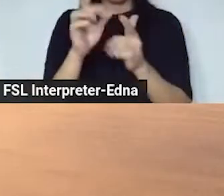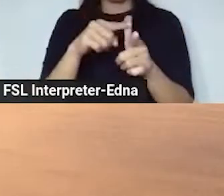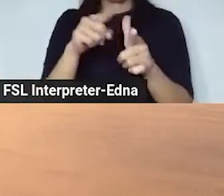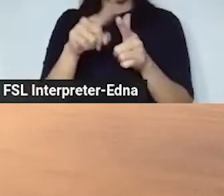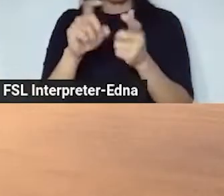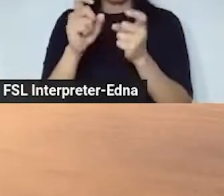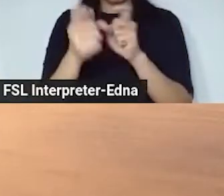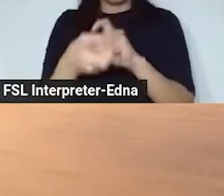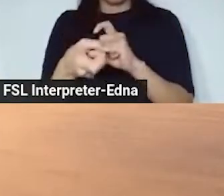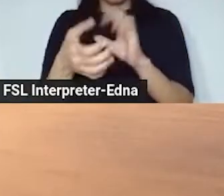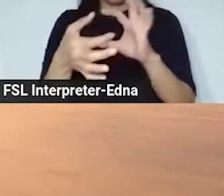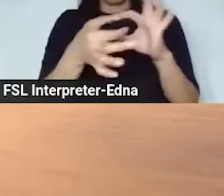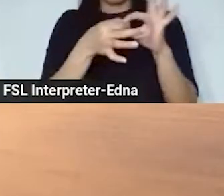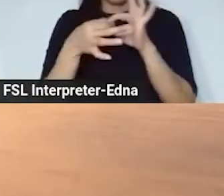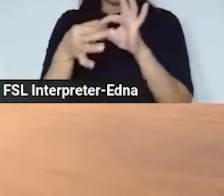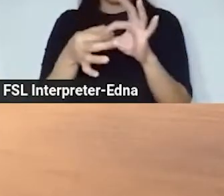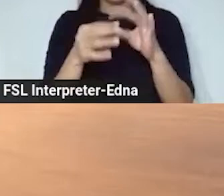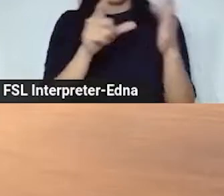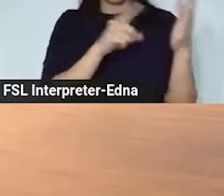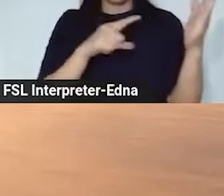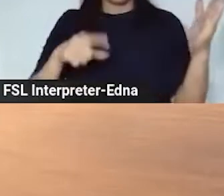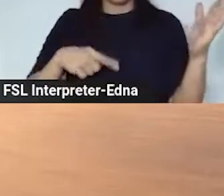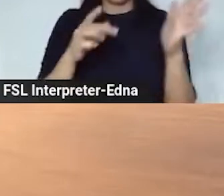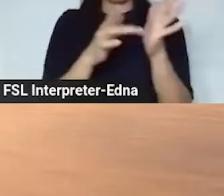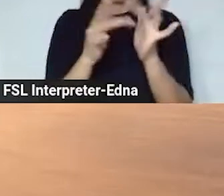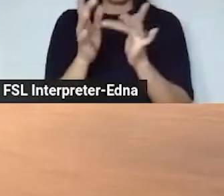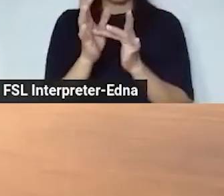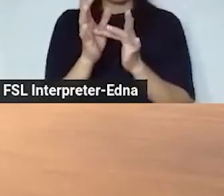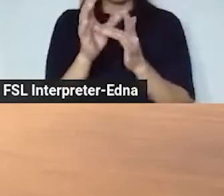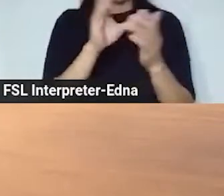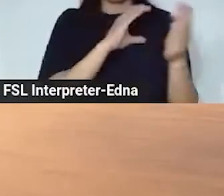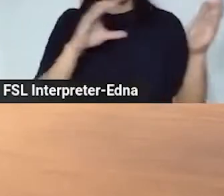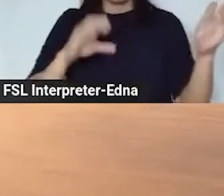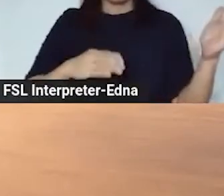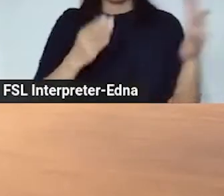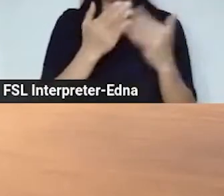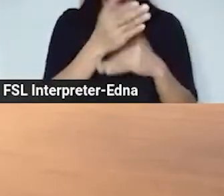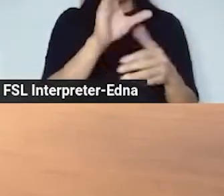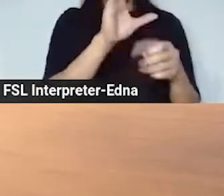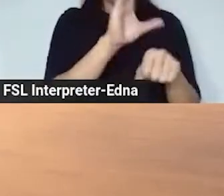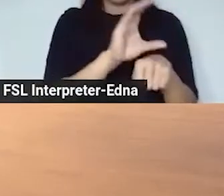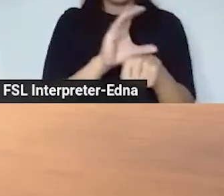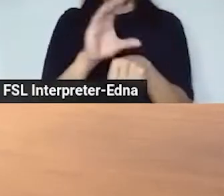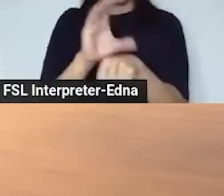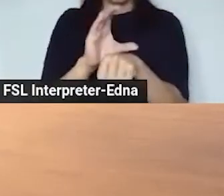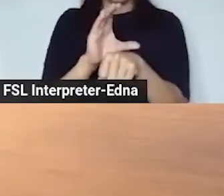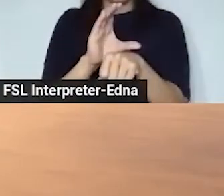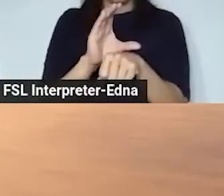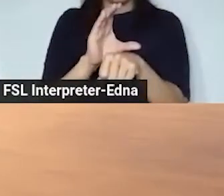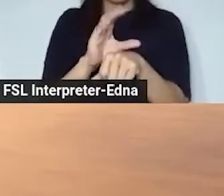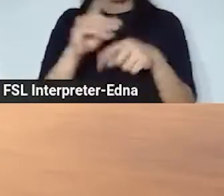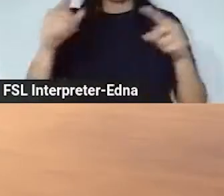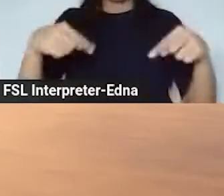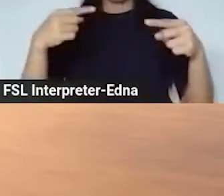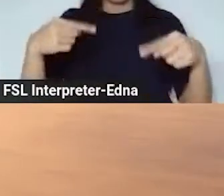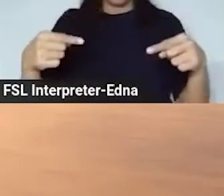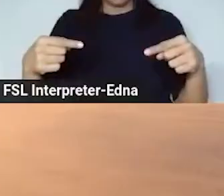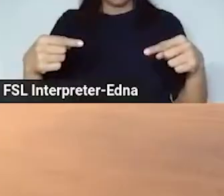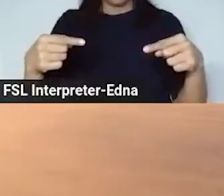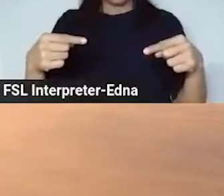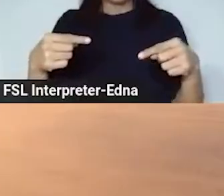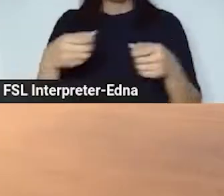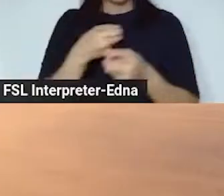Panginoong Jesus through the churches that we have been partnering with. At ang wheelchairs po, pinamimigay lang ng God